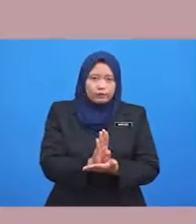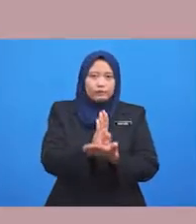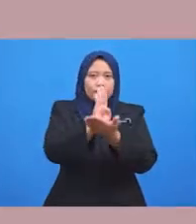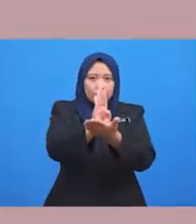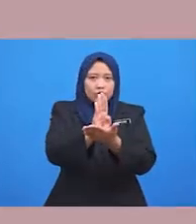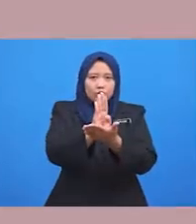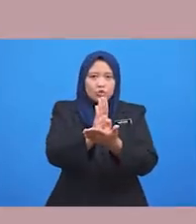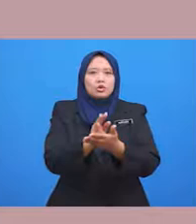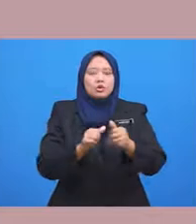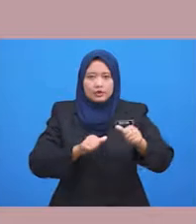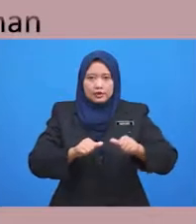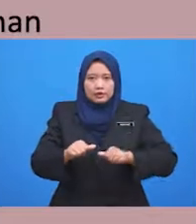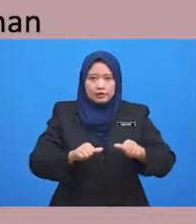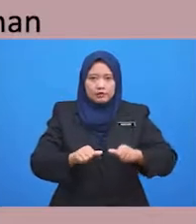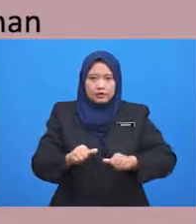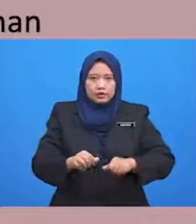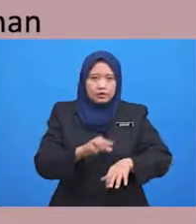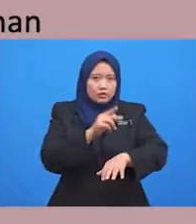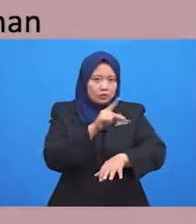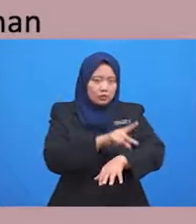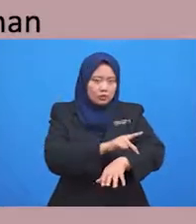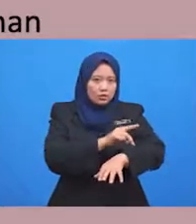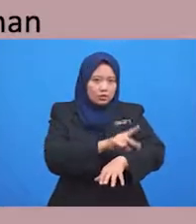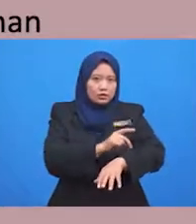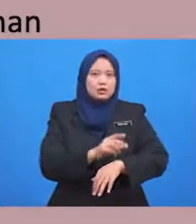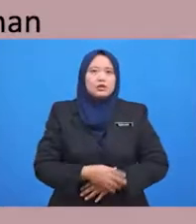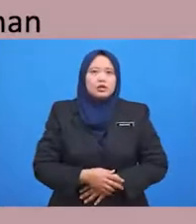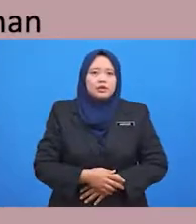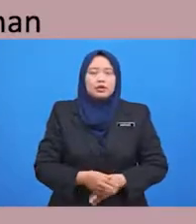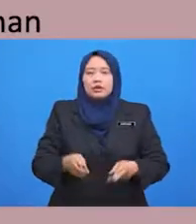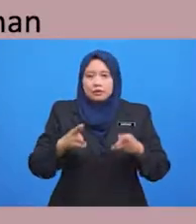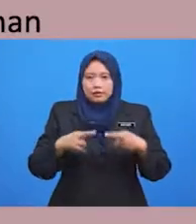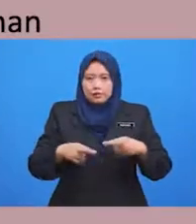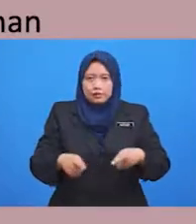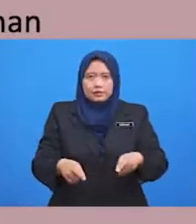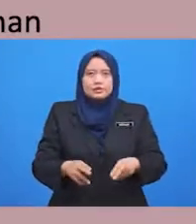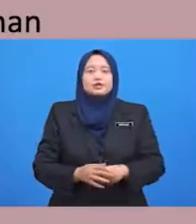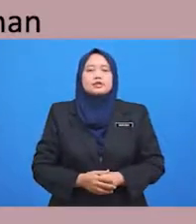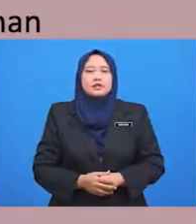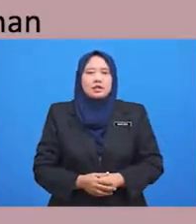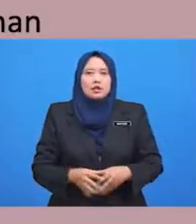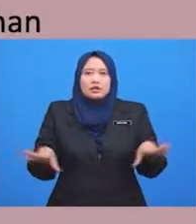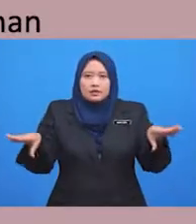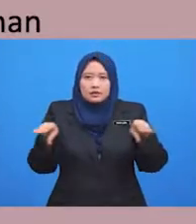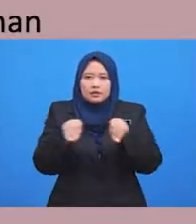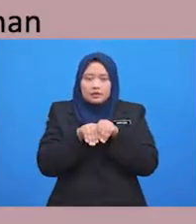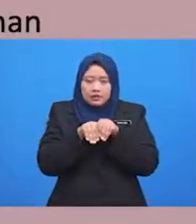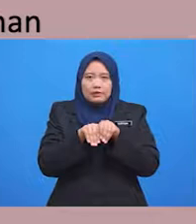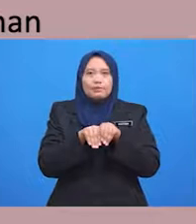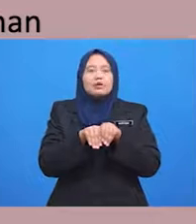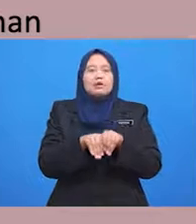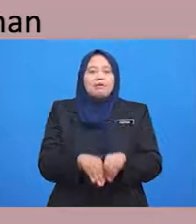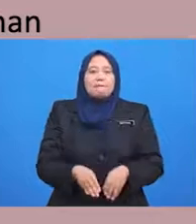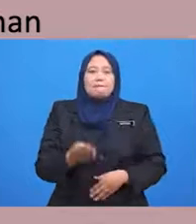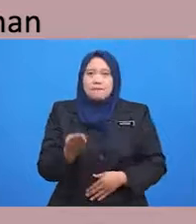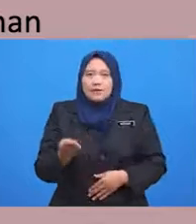merangsang aktiviti kulit. Yang kedua, merangsang penyerapan bahan aktif dengan lebih mendalam. Yang